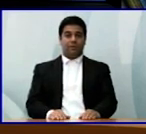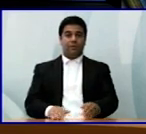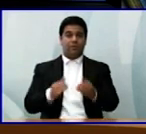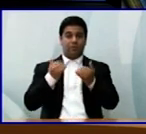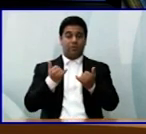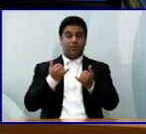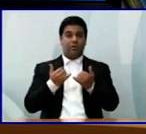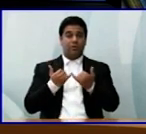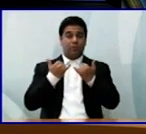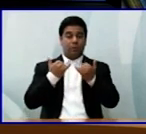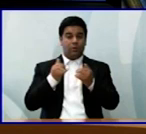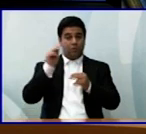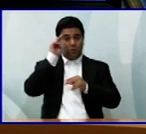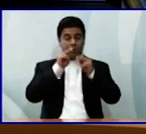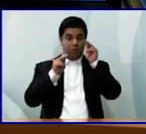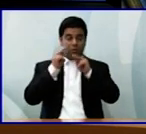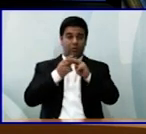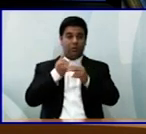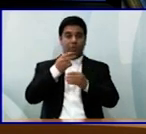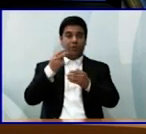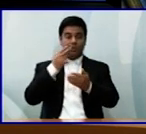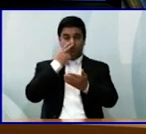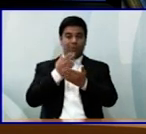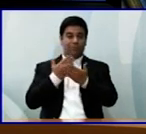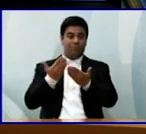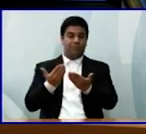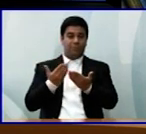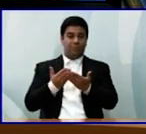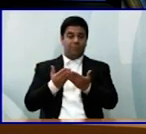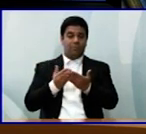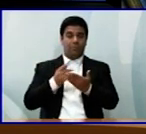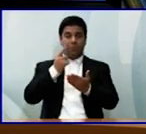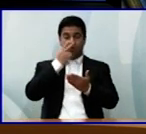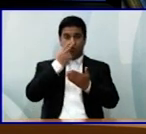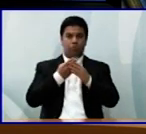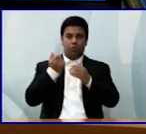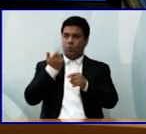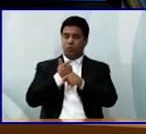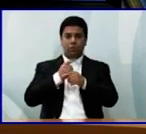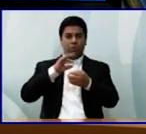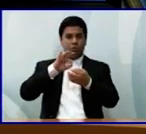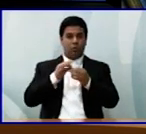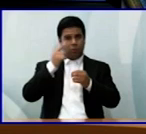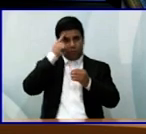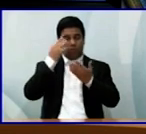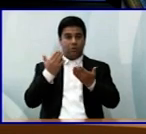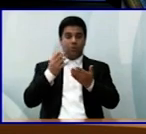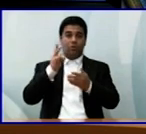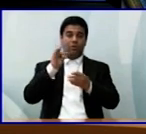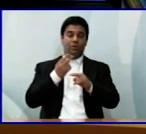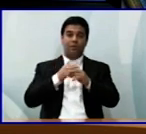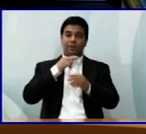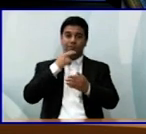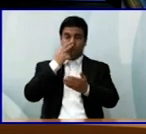Endi, hurmatli o'quvchilar, quyidagi tenglamaga e'tibor bering. Bir ko'rinishdan murakkabga o'xshaydi, lekin bir